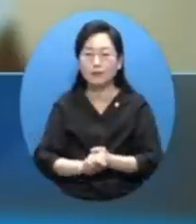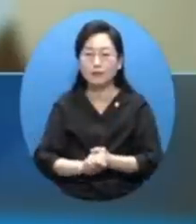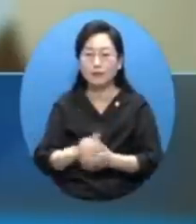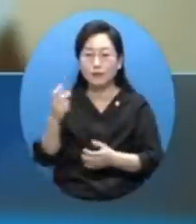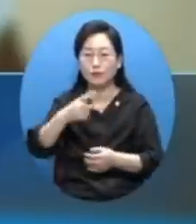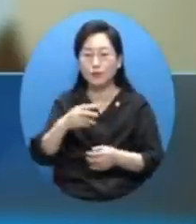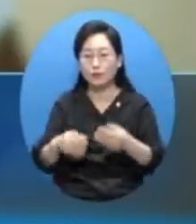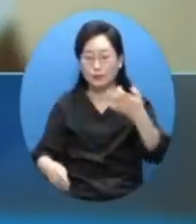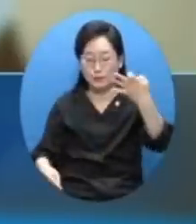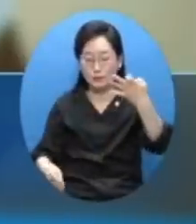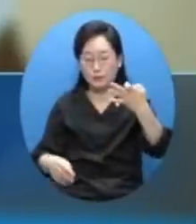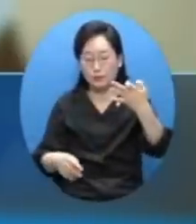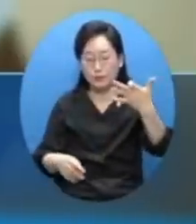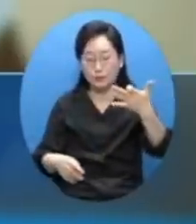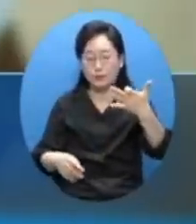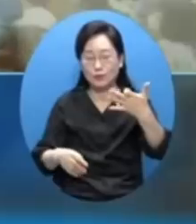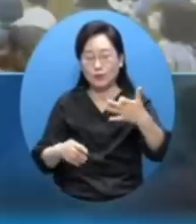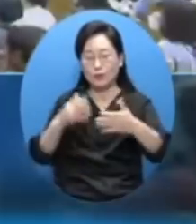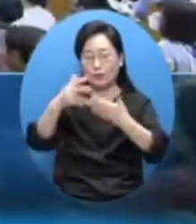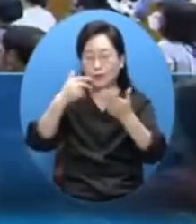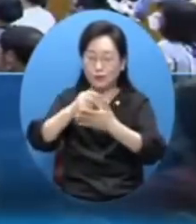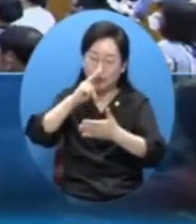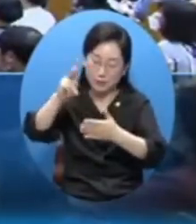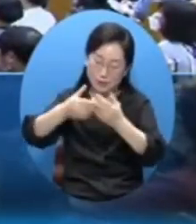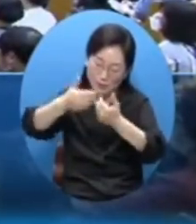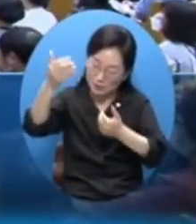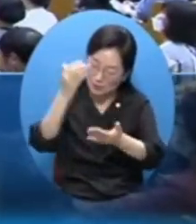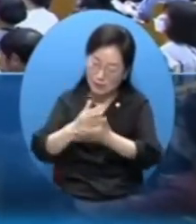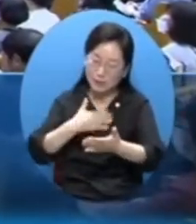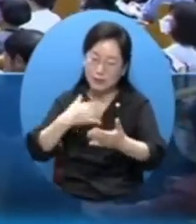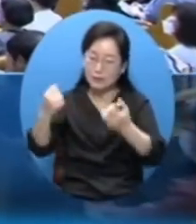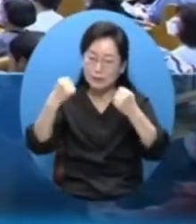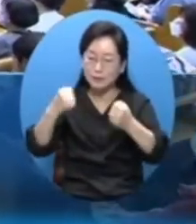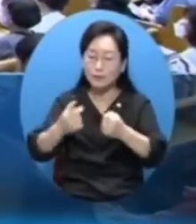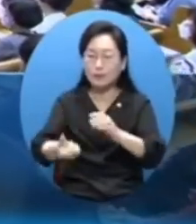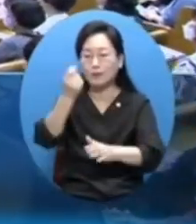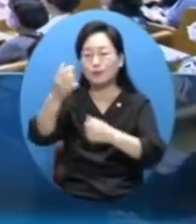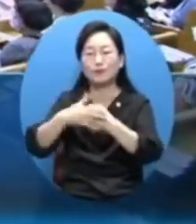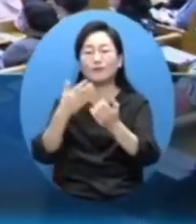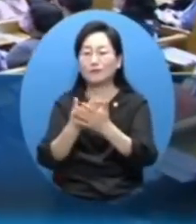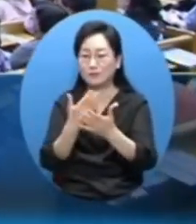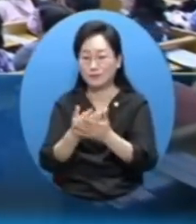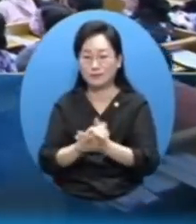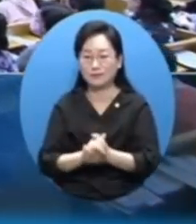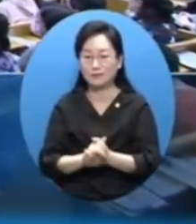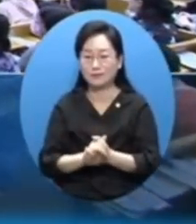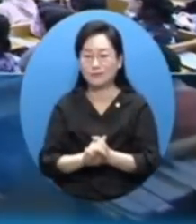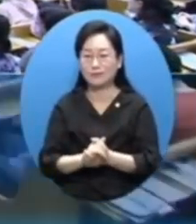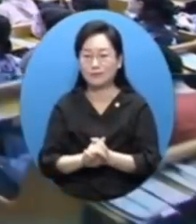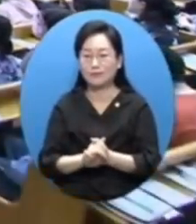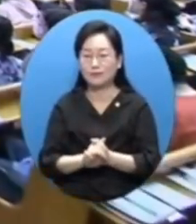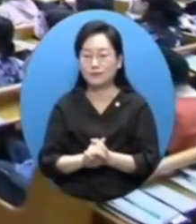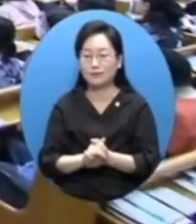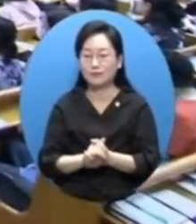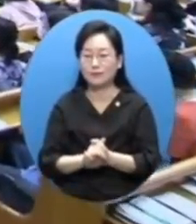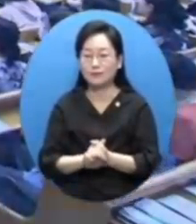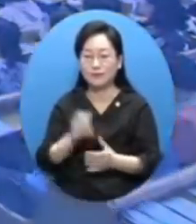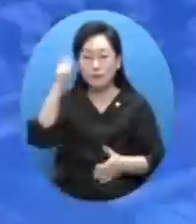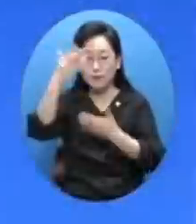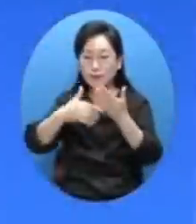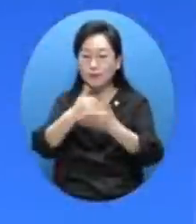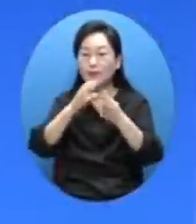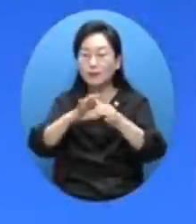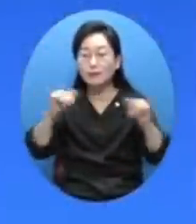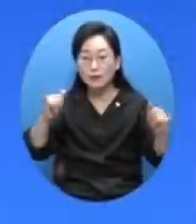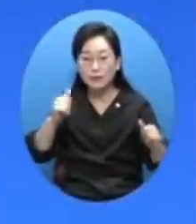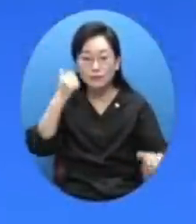식구들의 힘이시여 속히 나를 도우소서 위대한 하나님의